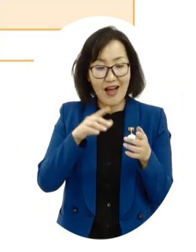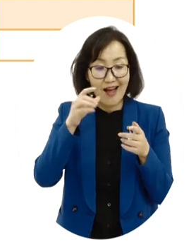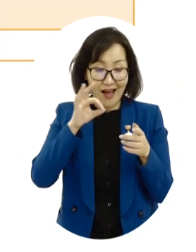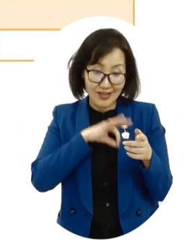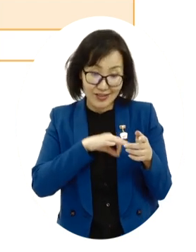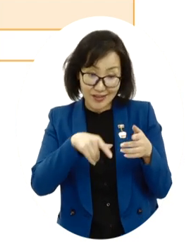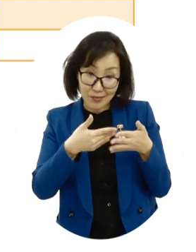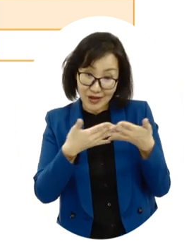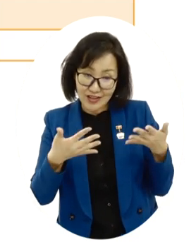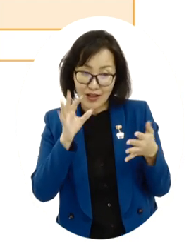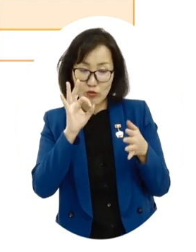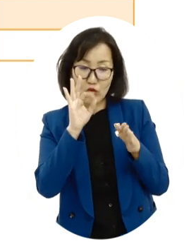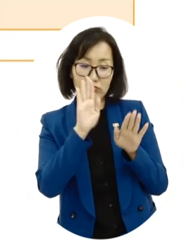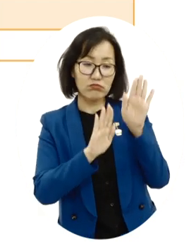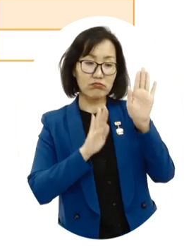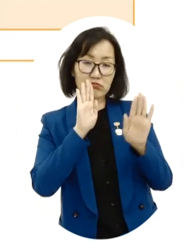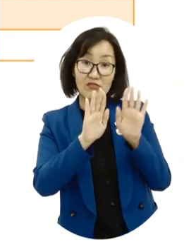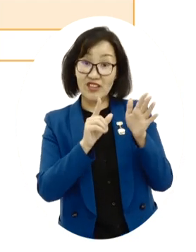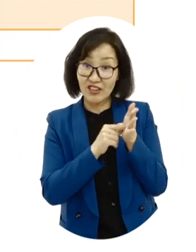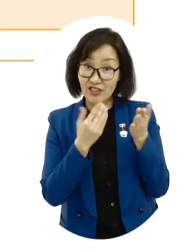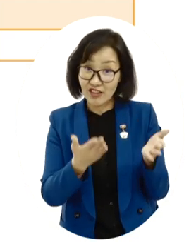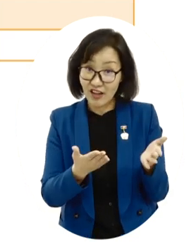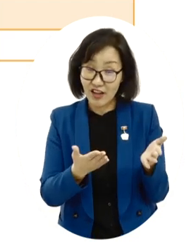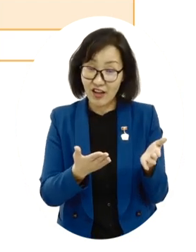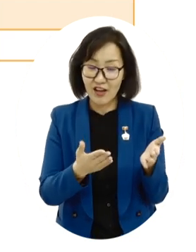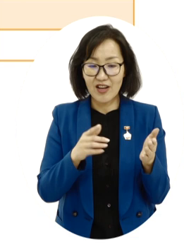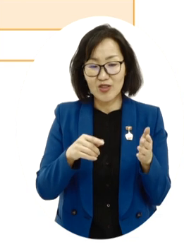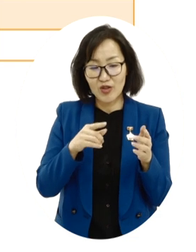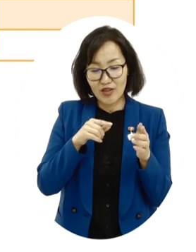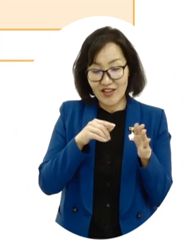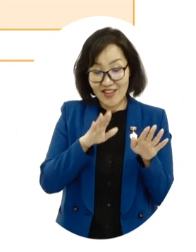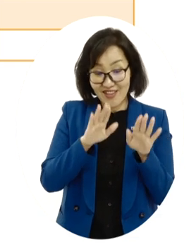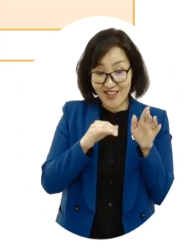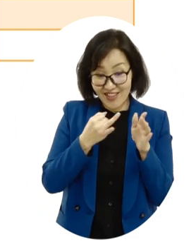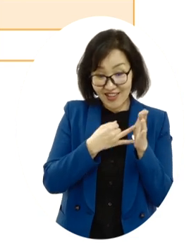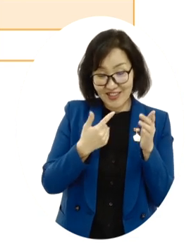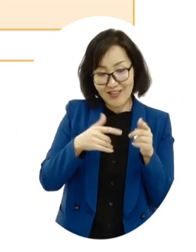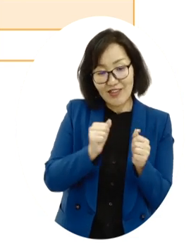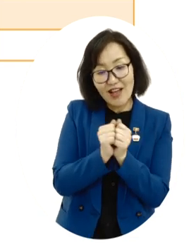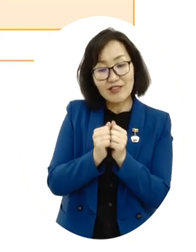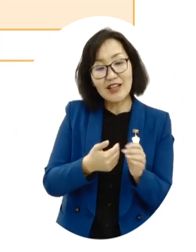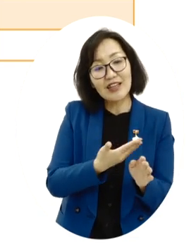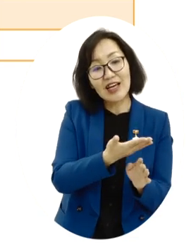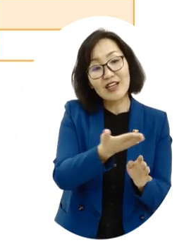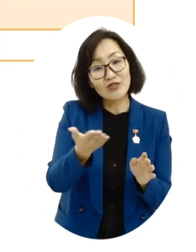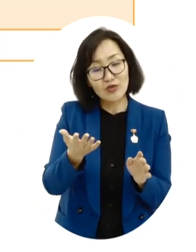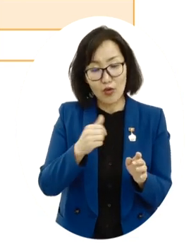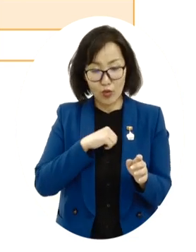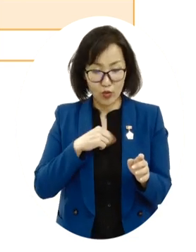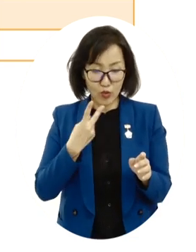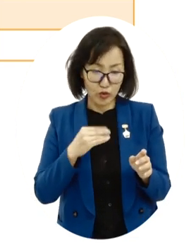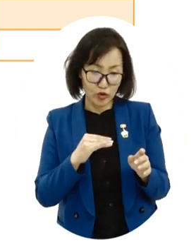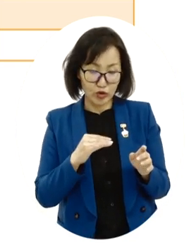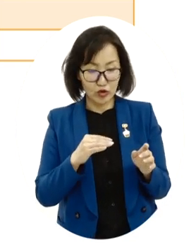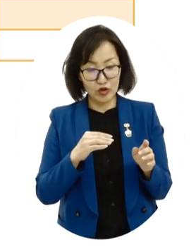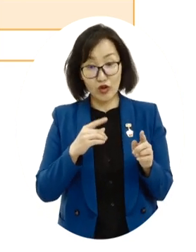нь эмх цэгцтэй эсэх, илтгэлийнхаа чухал хэсгүүдийг найдтаа тарааж өгсөн эсэх, үйл хөдлөл